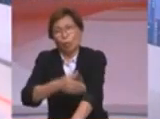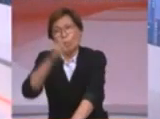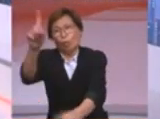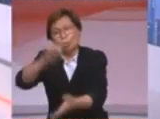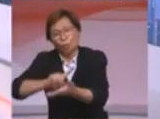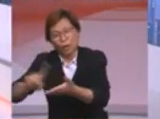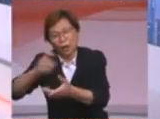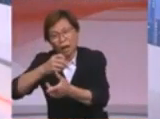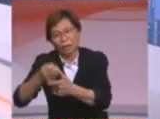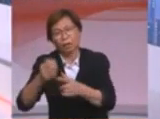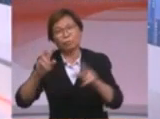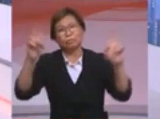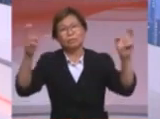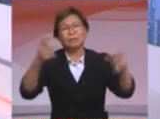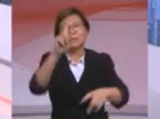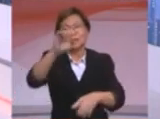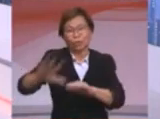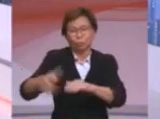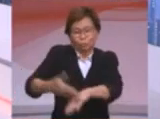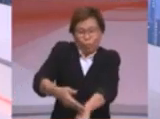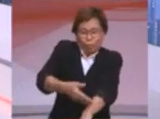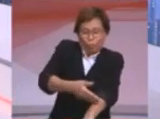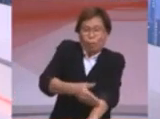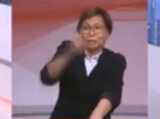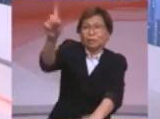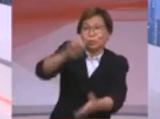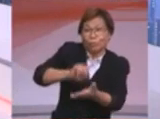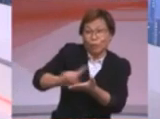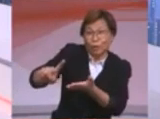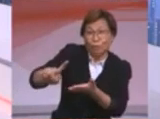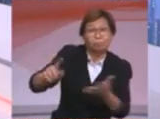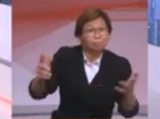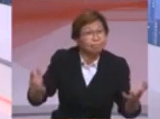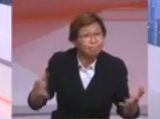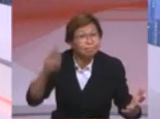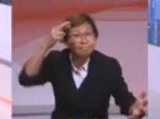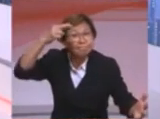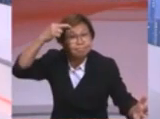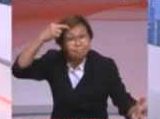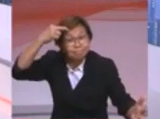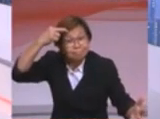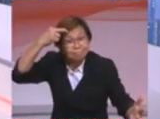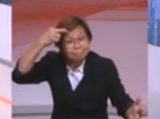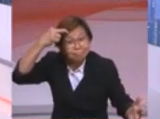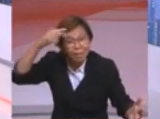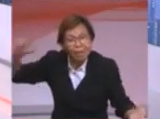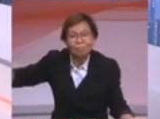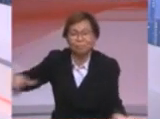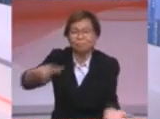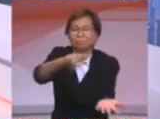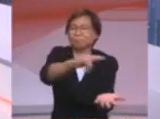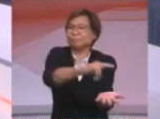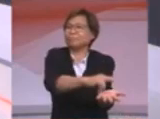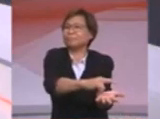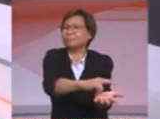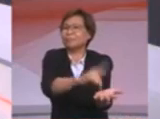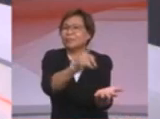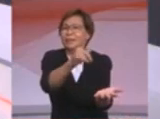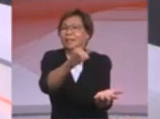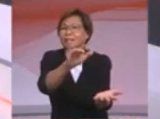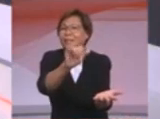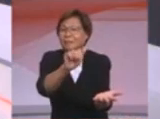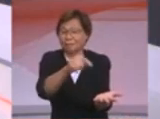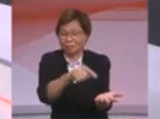#OneImprovementOneWeek atau satu penambahbaikan satu minggu menjadi antara faktor utama lapangan terbang antarabangsa Kuala Lumpur